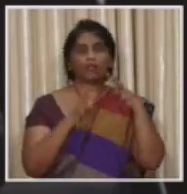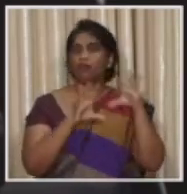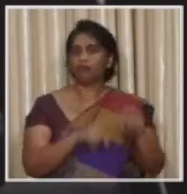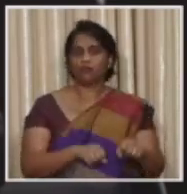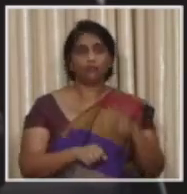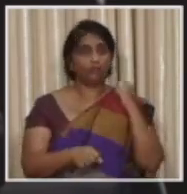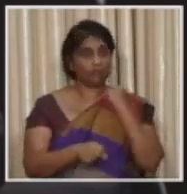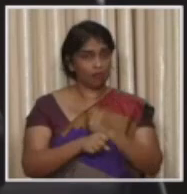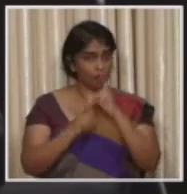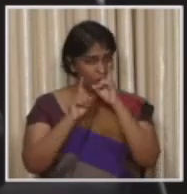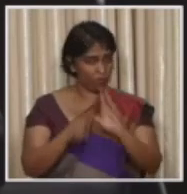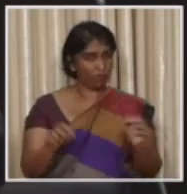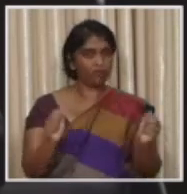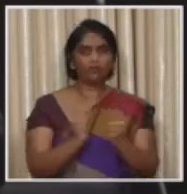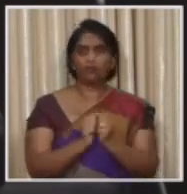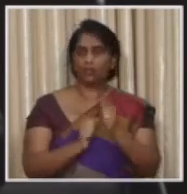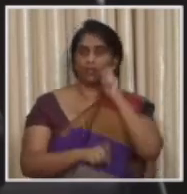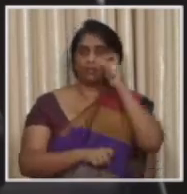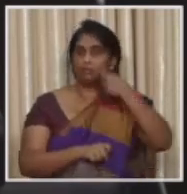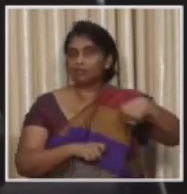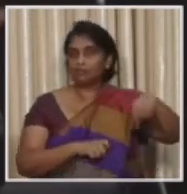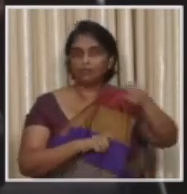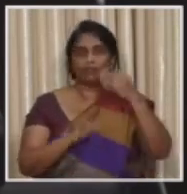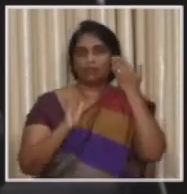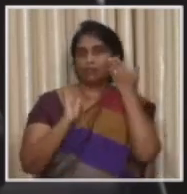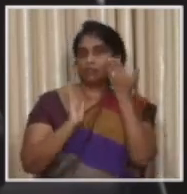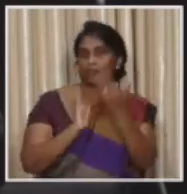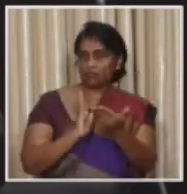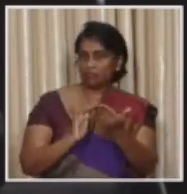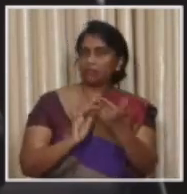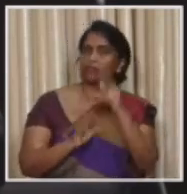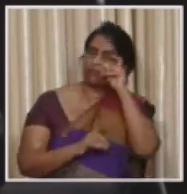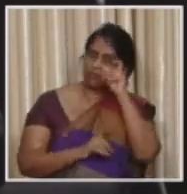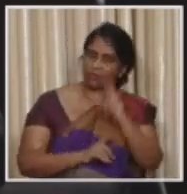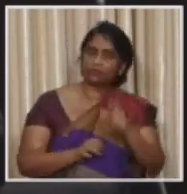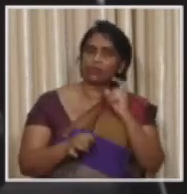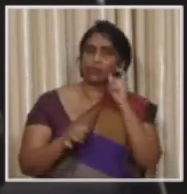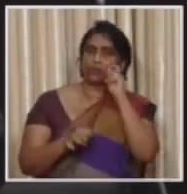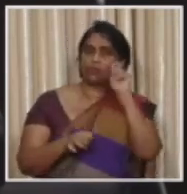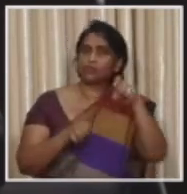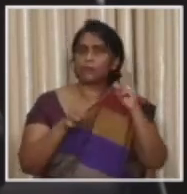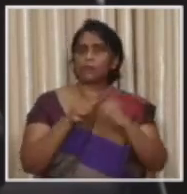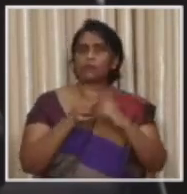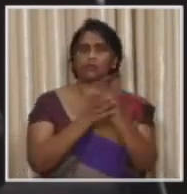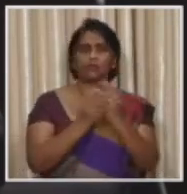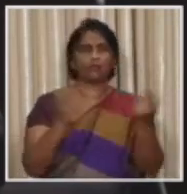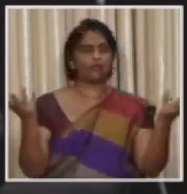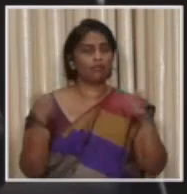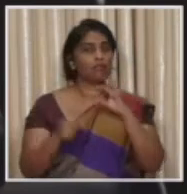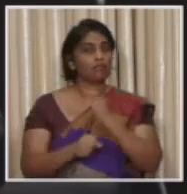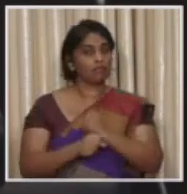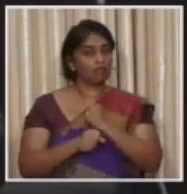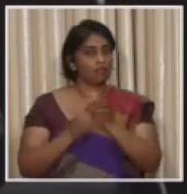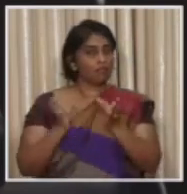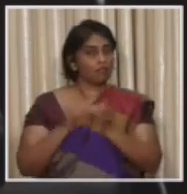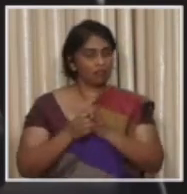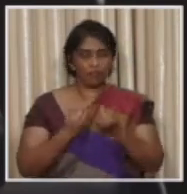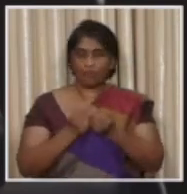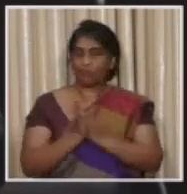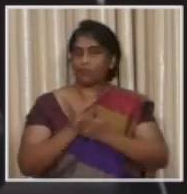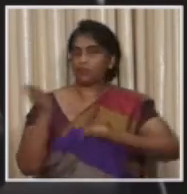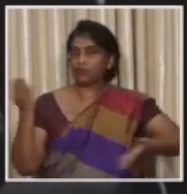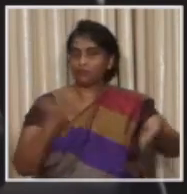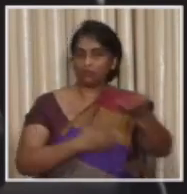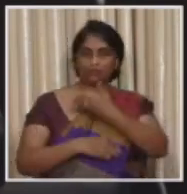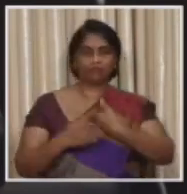නම් ආණ්ඩුව කරන්නේ ජනතාව පැත්තකින් බලාගෙන ඉන්නකොට ජනතාවගේ ප්‍රශ්න විසඳන්නේ නැතුව, හැබැයි ආණ්ඩුවේ කණ්ඩායම තමුන්ගේ